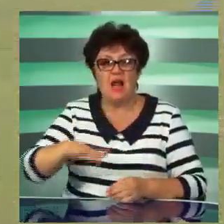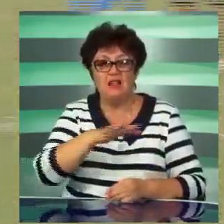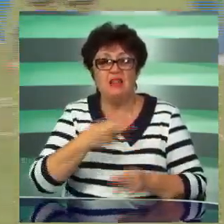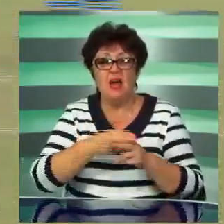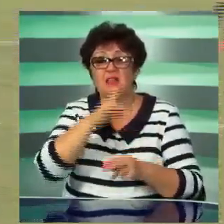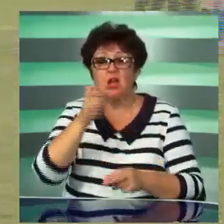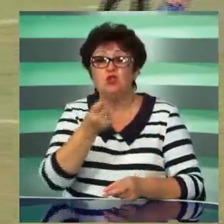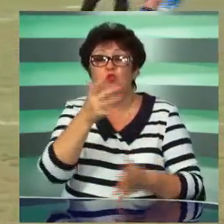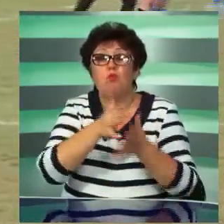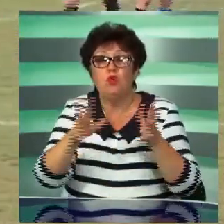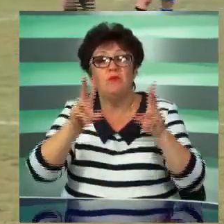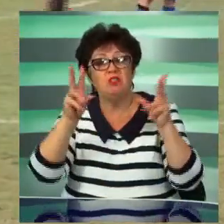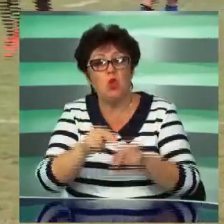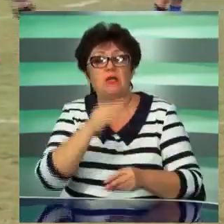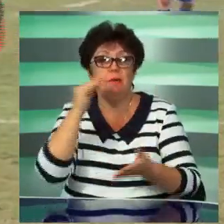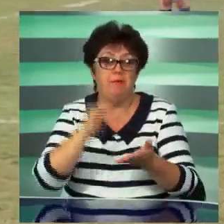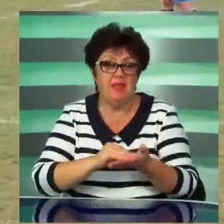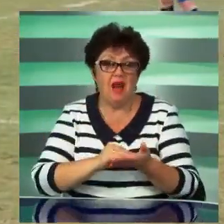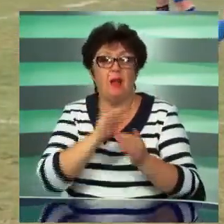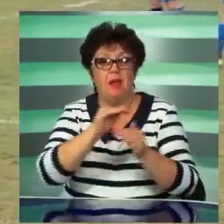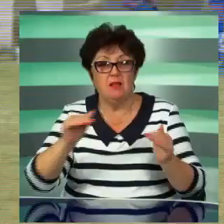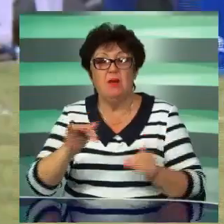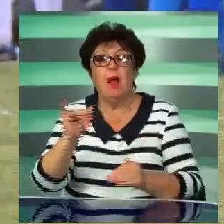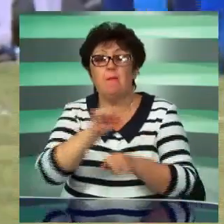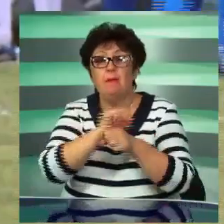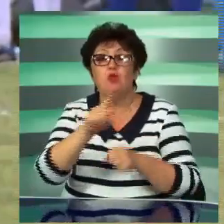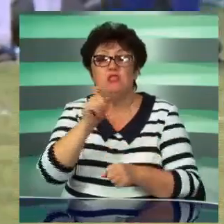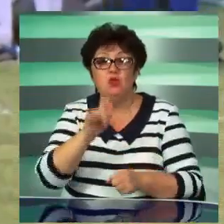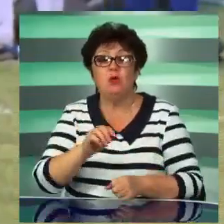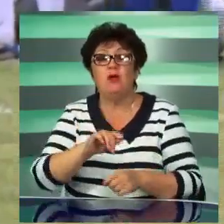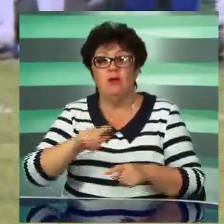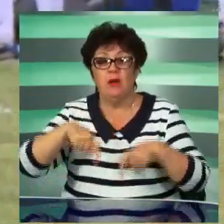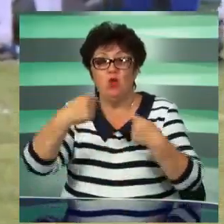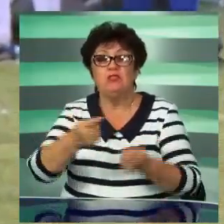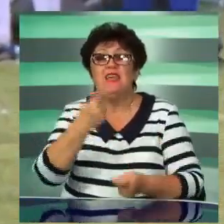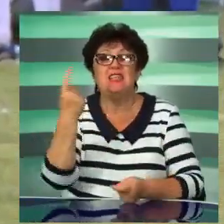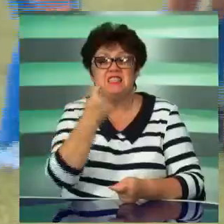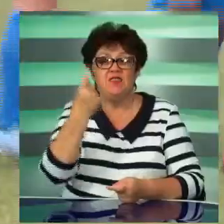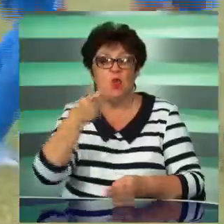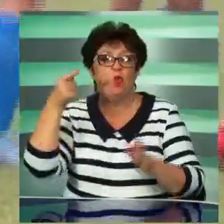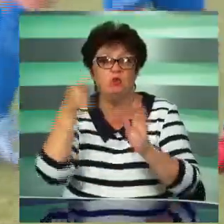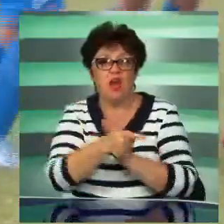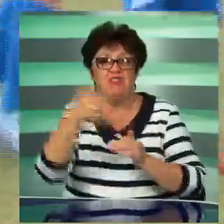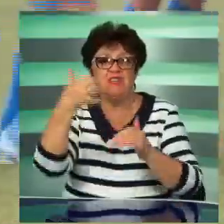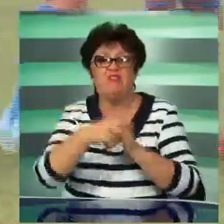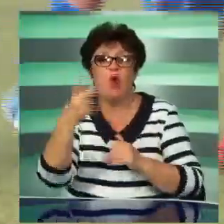этот раз чуть больше повезло ребятам из Питера. Победу «Зениту» принес единственный точный удар в середине второго тайма.